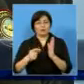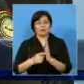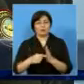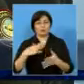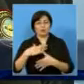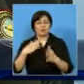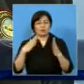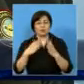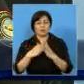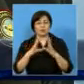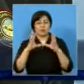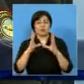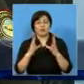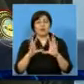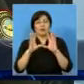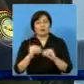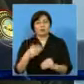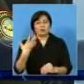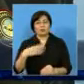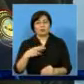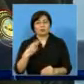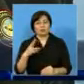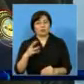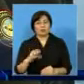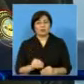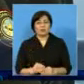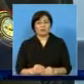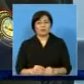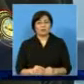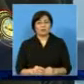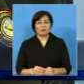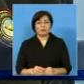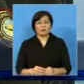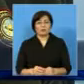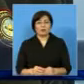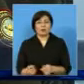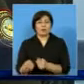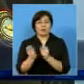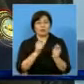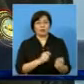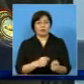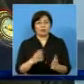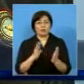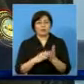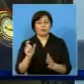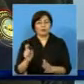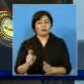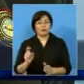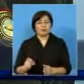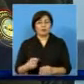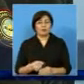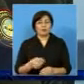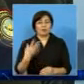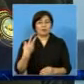Пожар был ликвидирован всего 50 квадратных метров, но при этом пришлось эвакуировать 90 человек из этого подъезда, из них